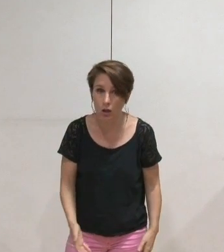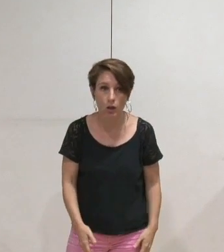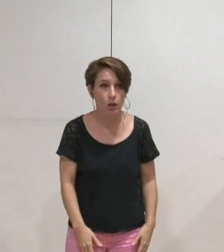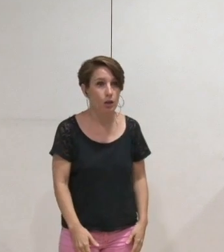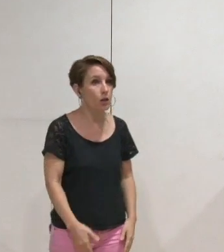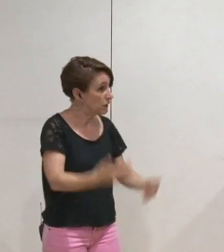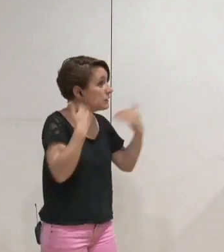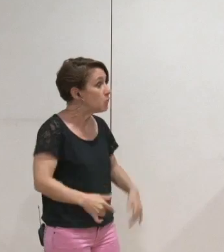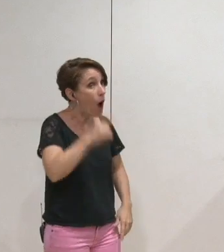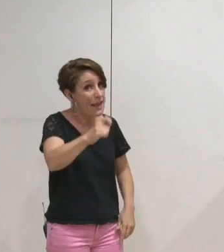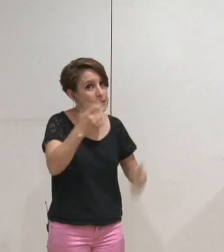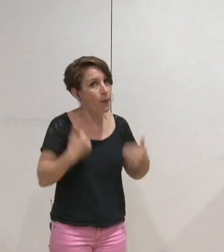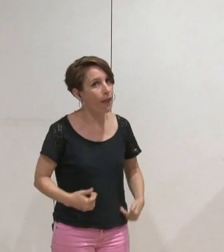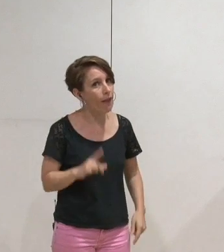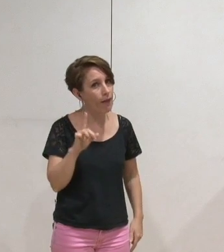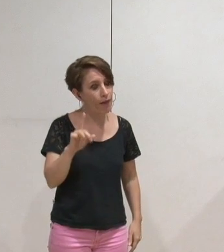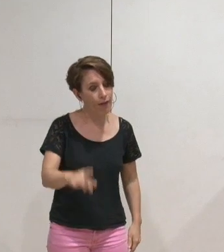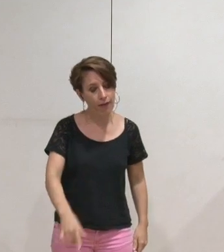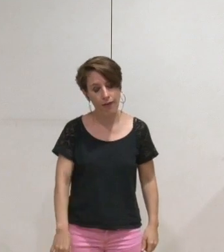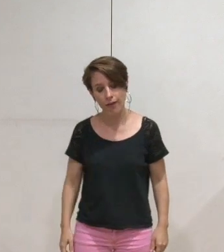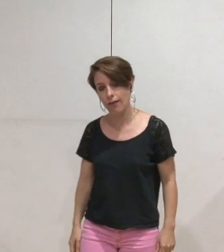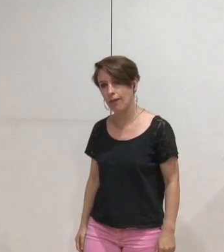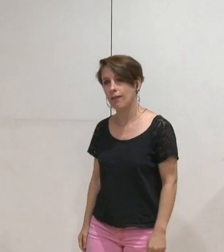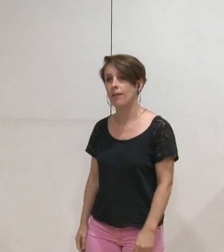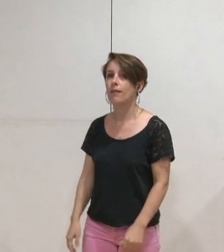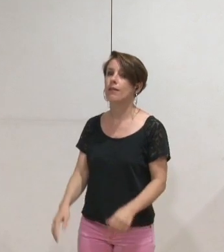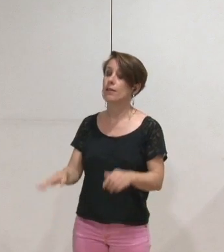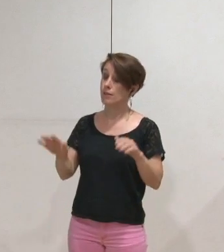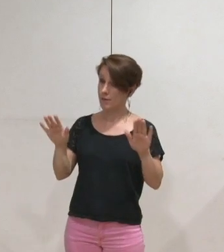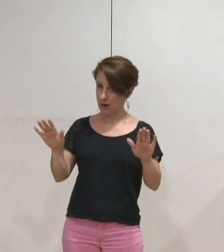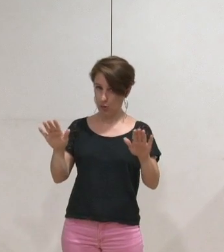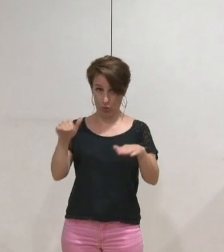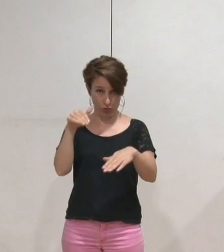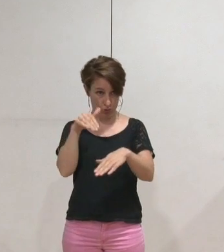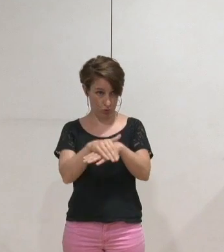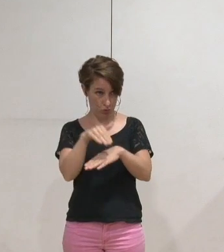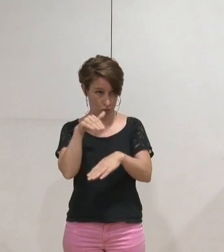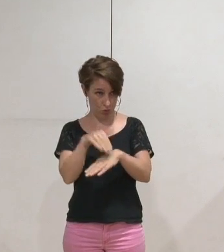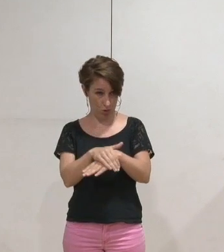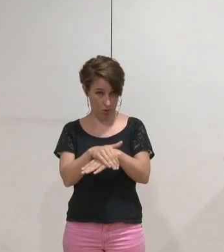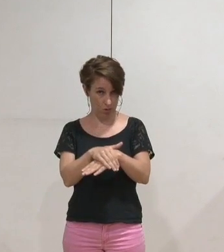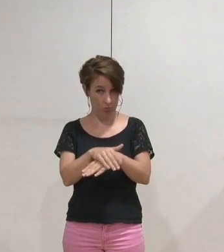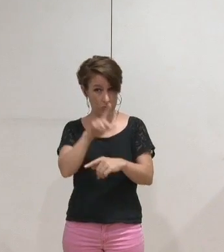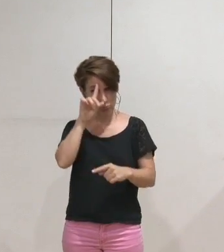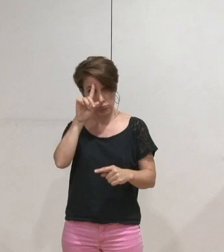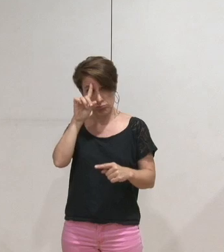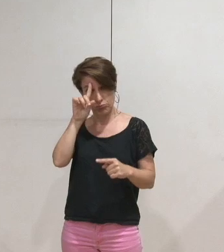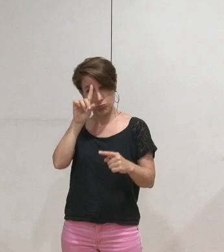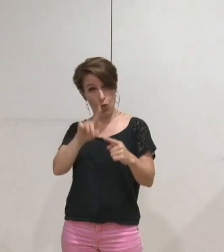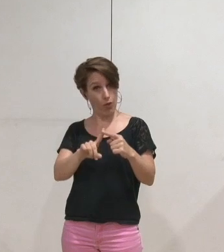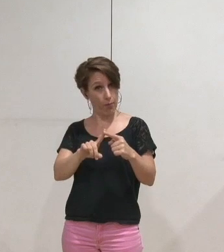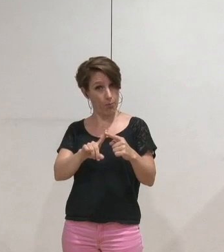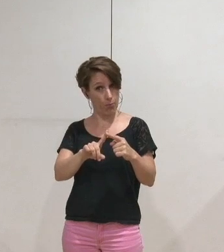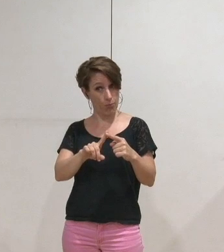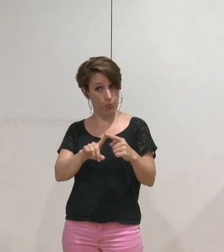d'expert je signalerai tout d'abord que la question qui nous occupe ce soir n'est pas directement en lien